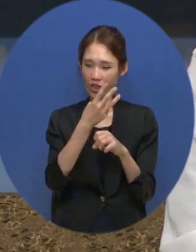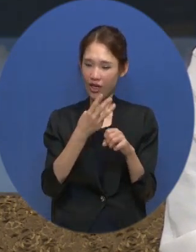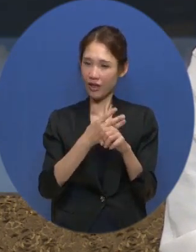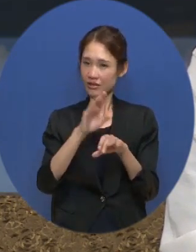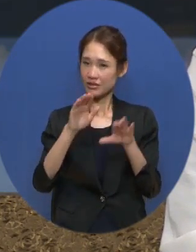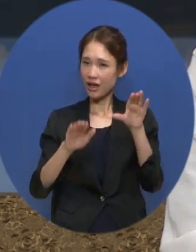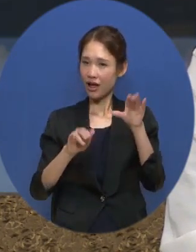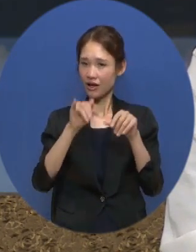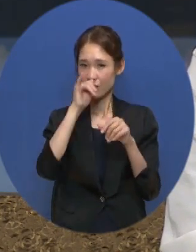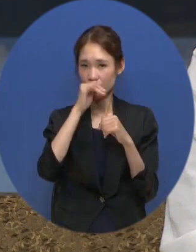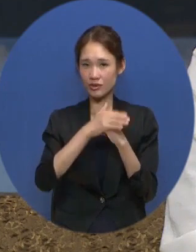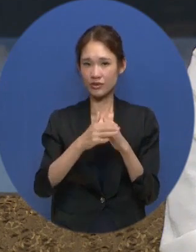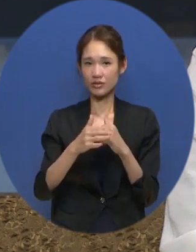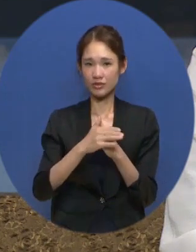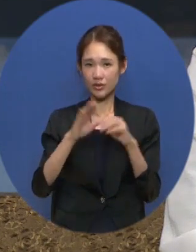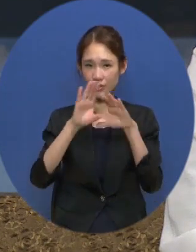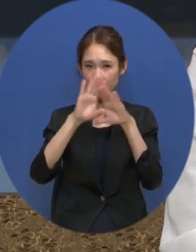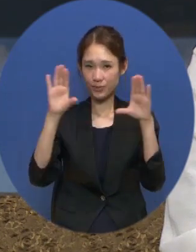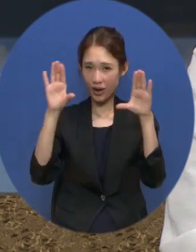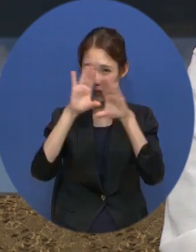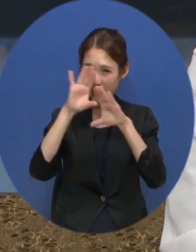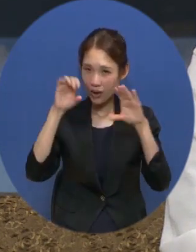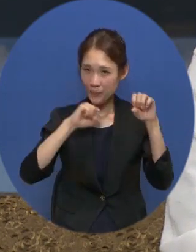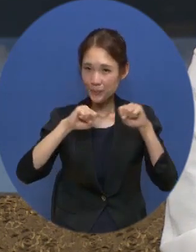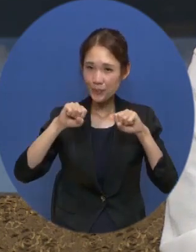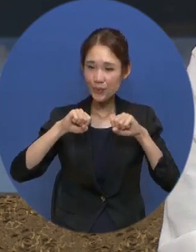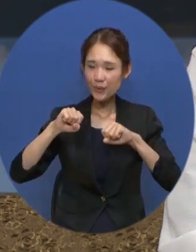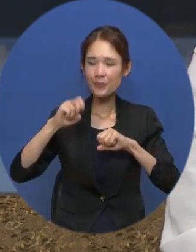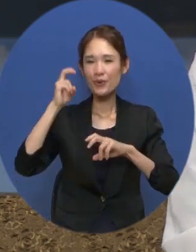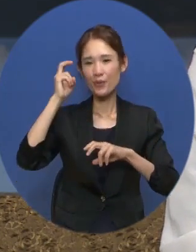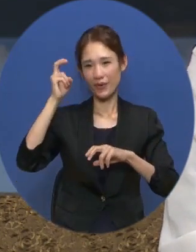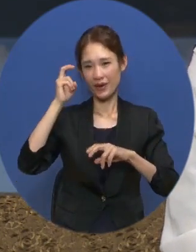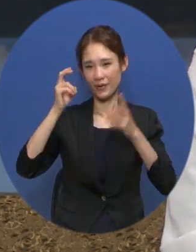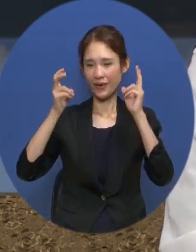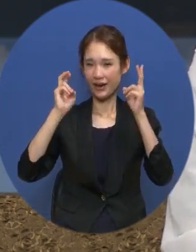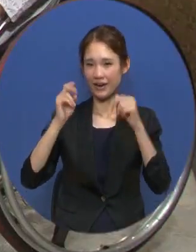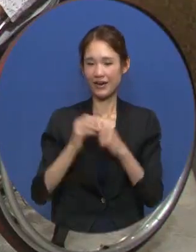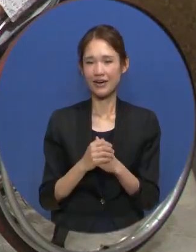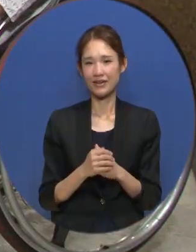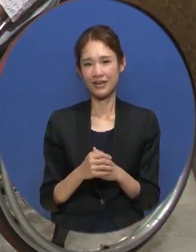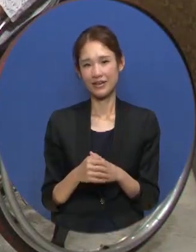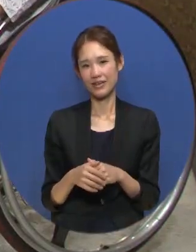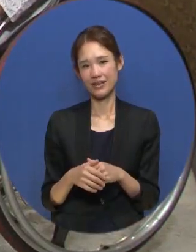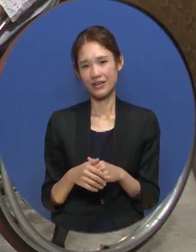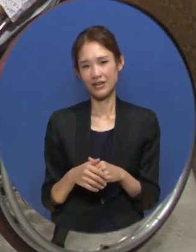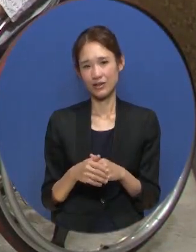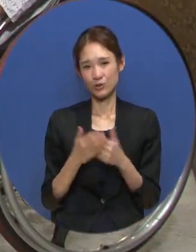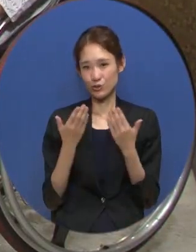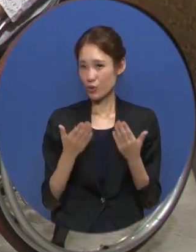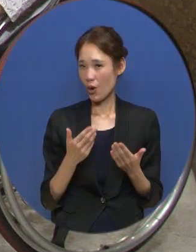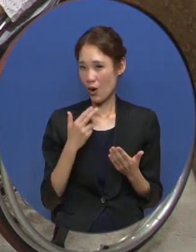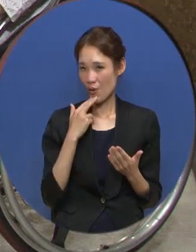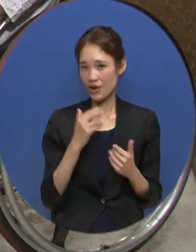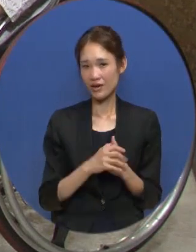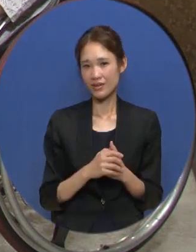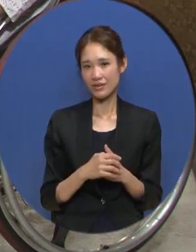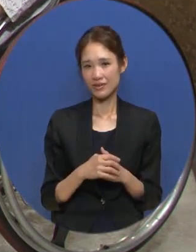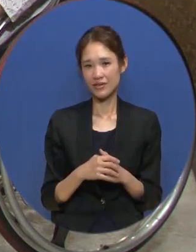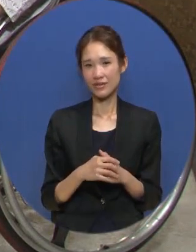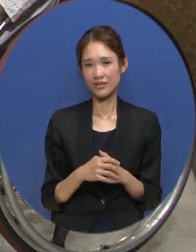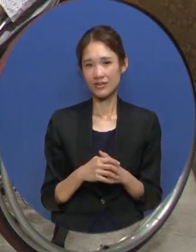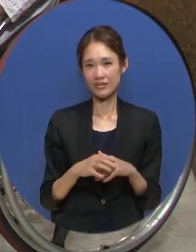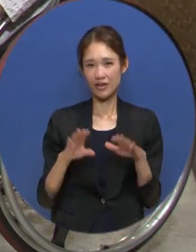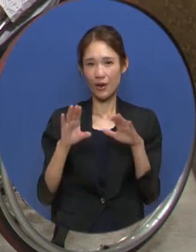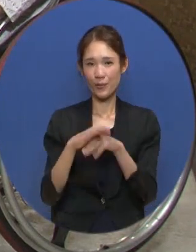네. 거기는 아주 밤낮으로 움직이는 그 기업입니다, 지금. 아, 네. 그러네요. 쉴 틈 없이. 예, 맞습니다. 네. 이제